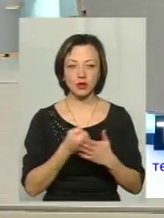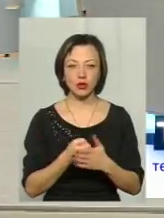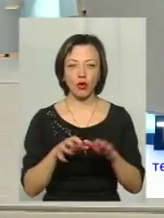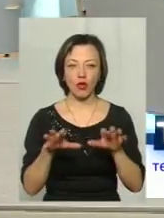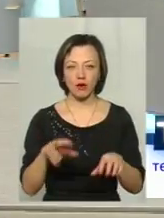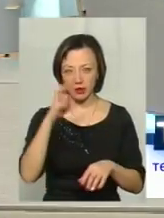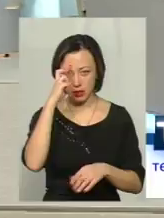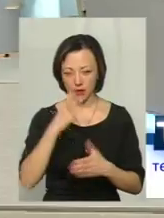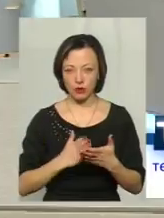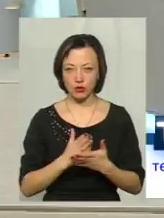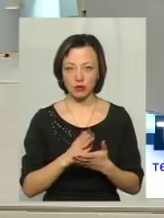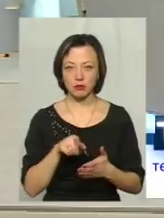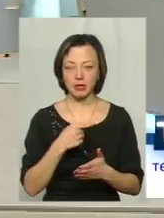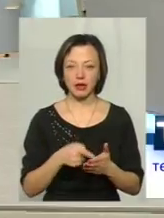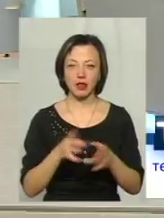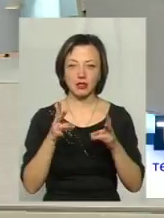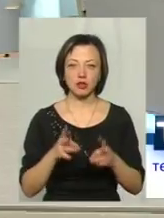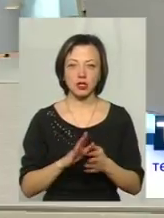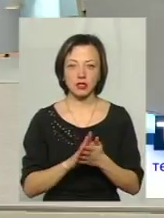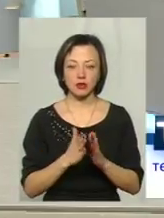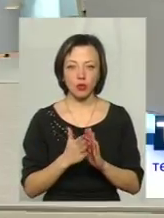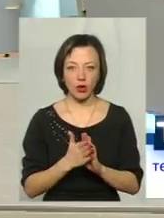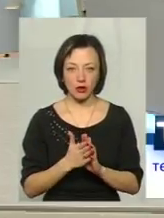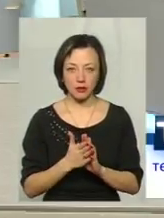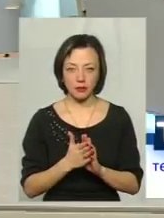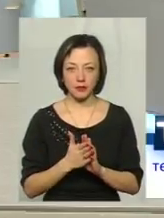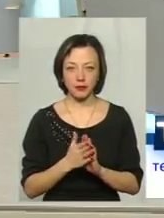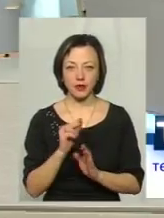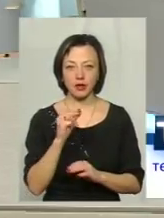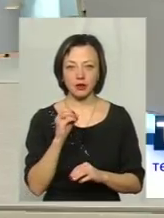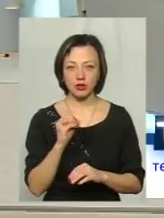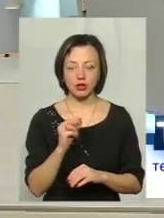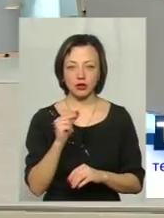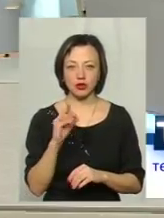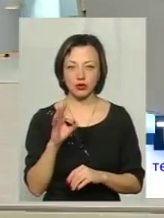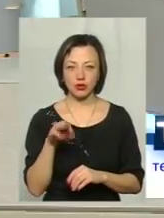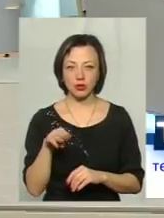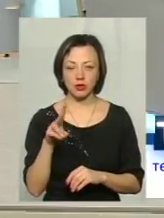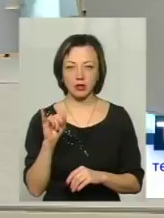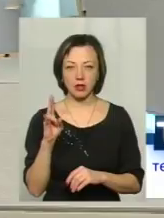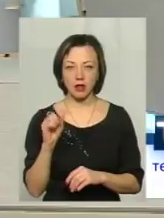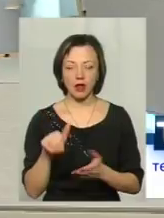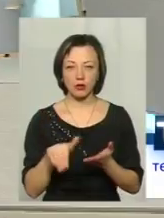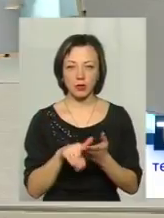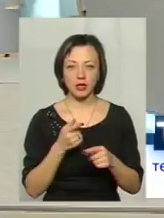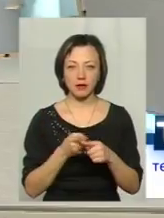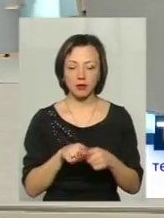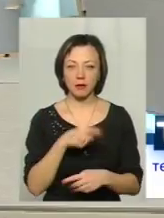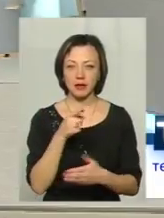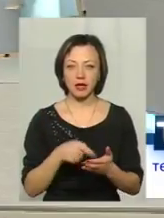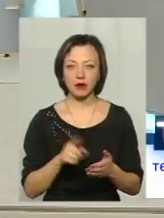державної служби з питань надзвичайної ситуації, пана Чечоткіна Миколи Олександровича, допомогти в цьому питанні,